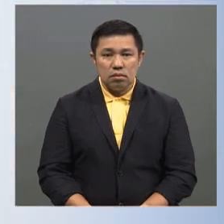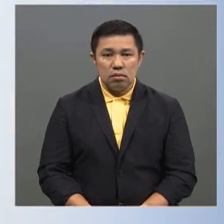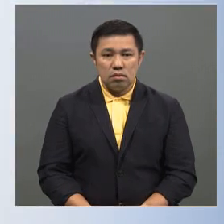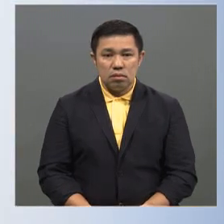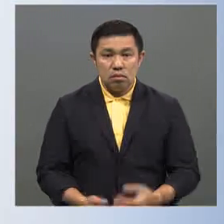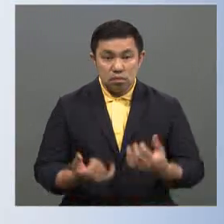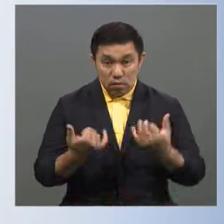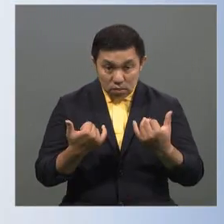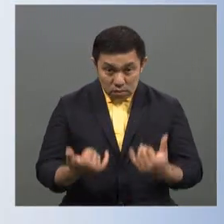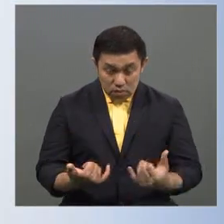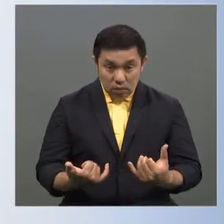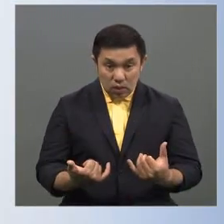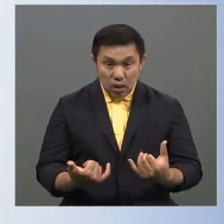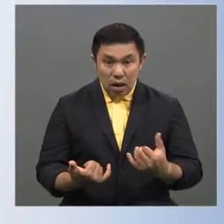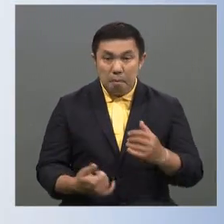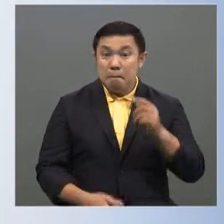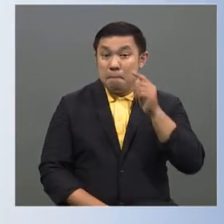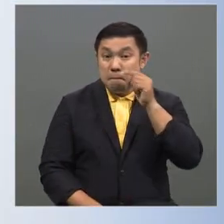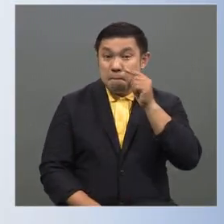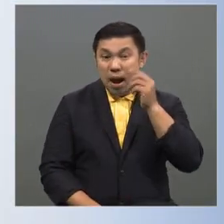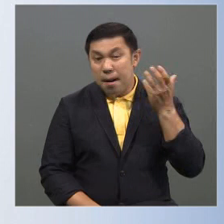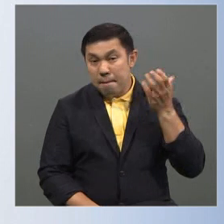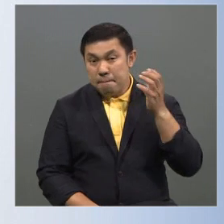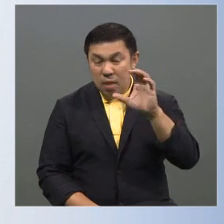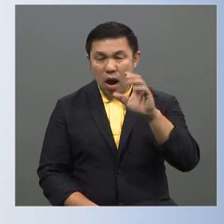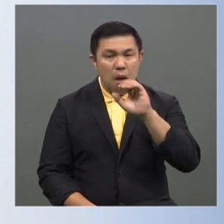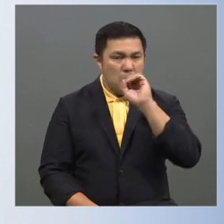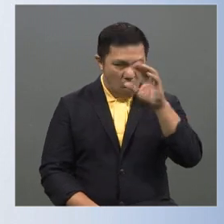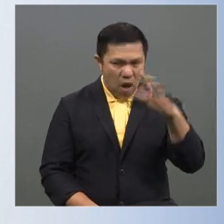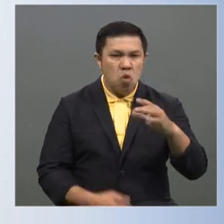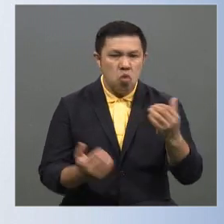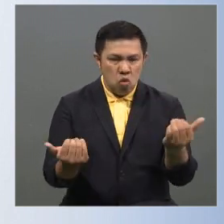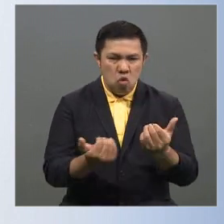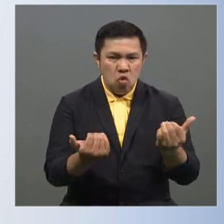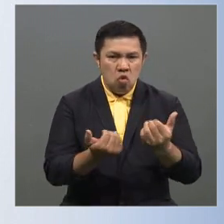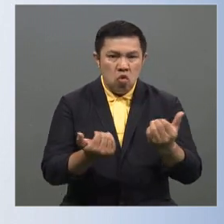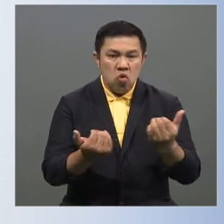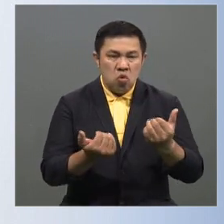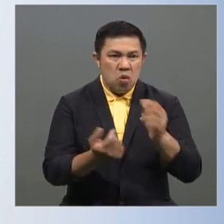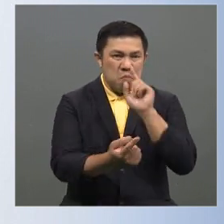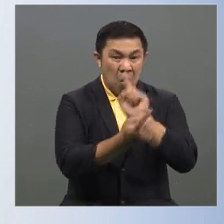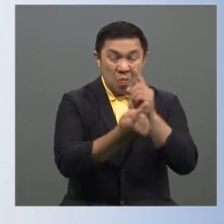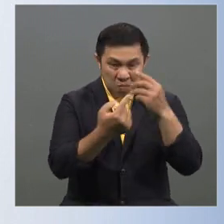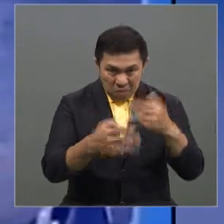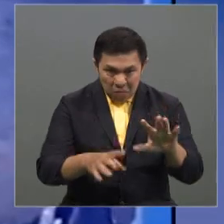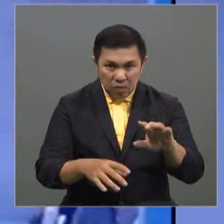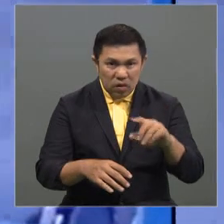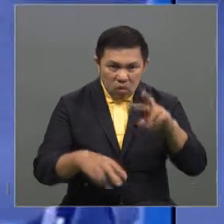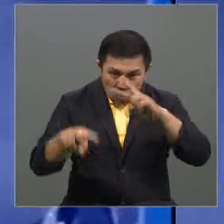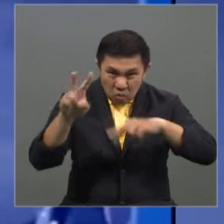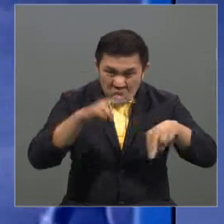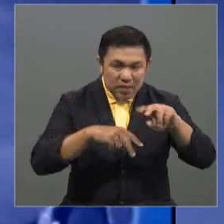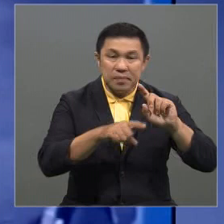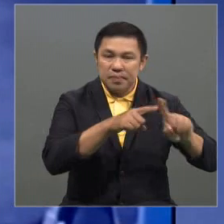ล่าสุดคุณแม่น้องน้ำฝนก็ออกมาบอกนะครับว่าเจอตัวลูกสาวแล้วหลังจากที่มีการโพสต์ลงโซเชียลแล้วก็การออกสื่อโซเชียล